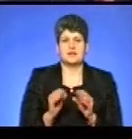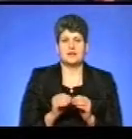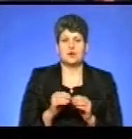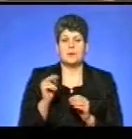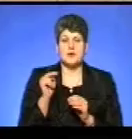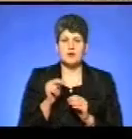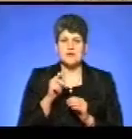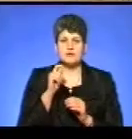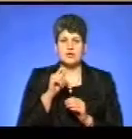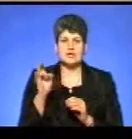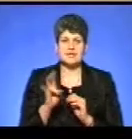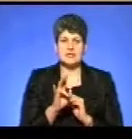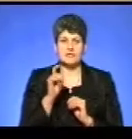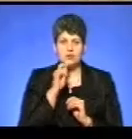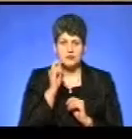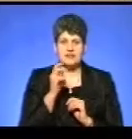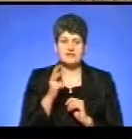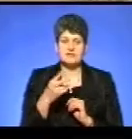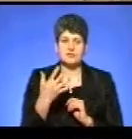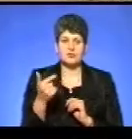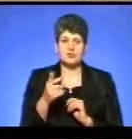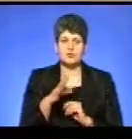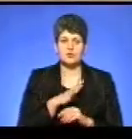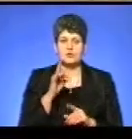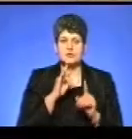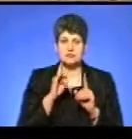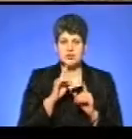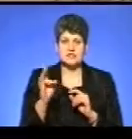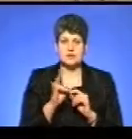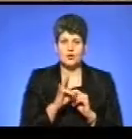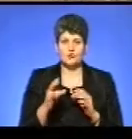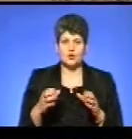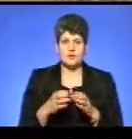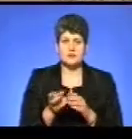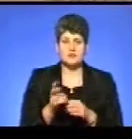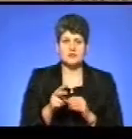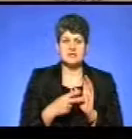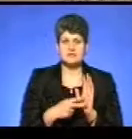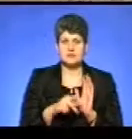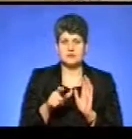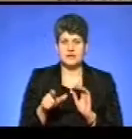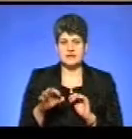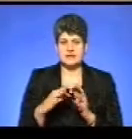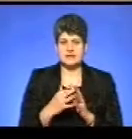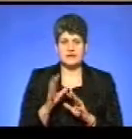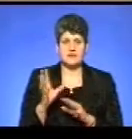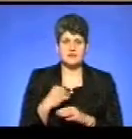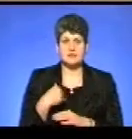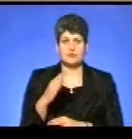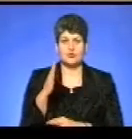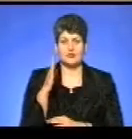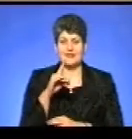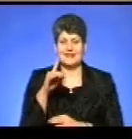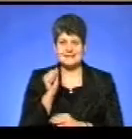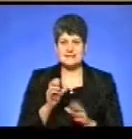церкви України. 25 грудня відбулись збори церковної громади. Прийшли 70 жителів села. Усі присутні проголосували